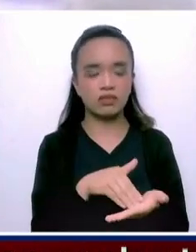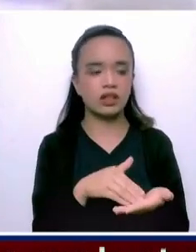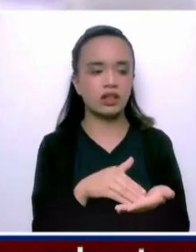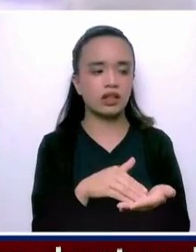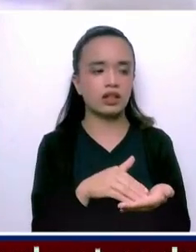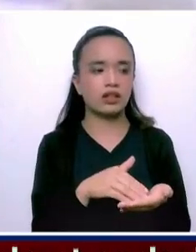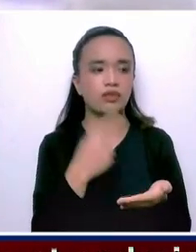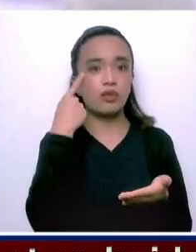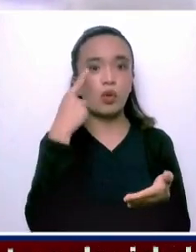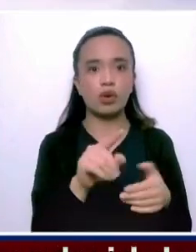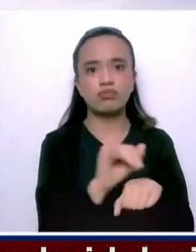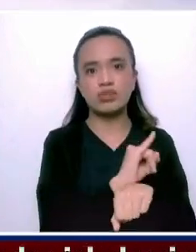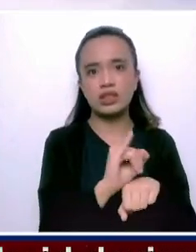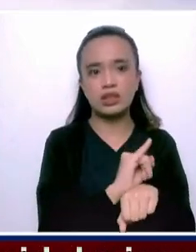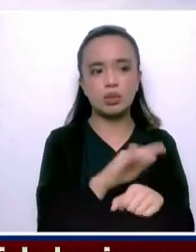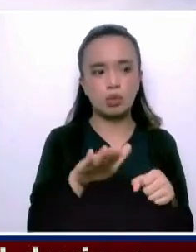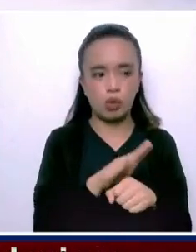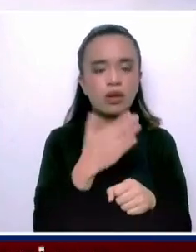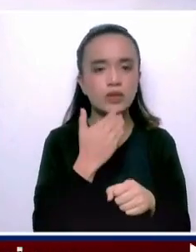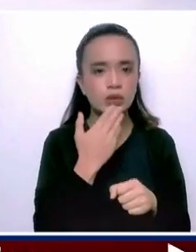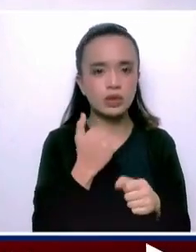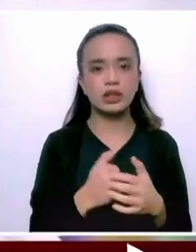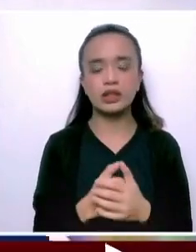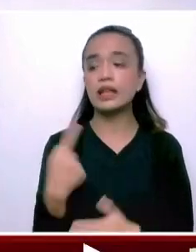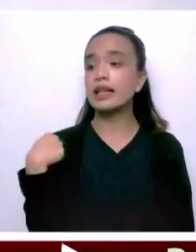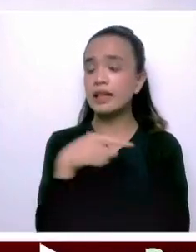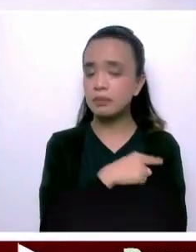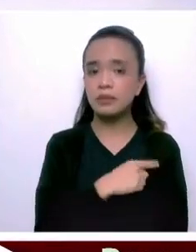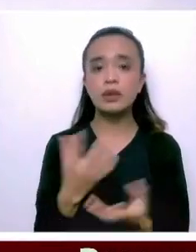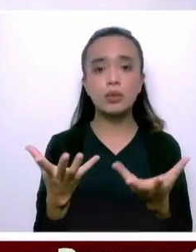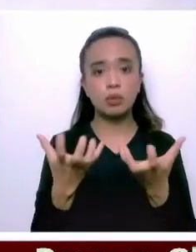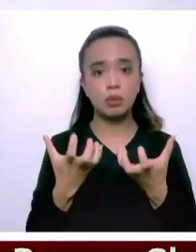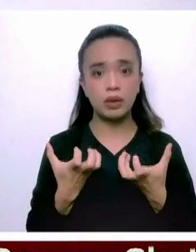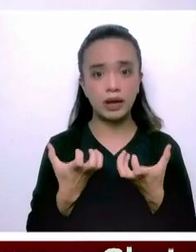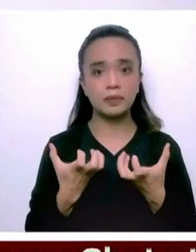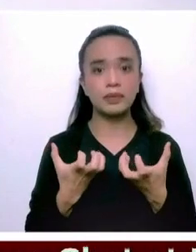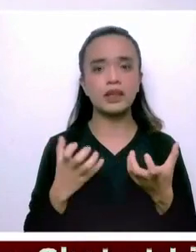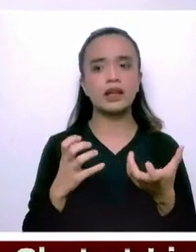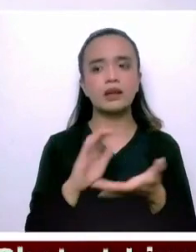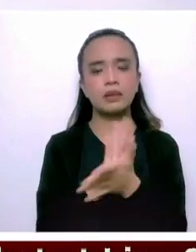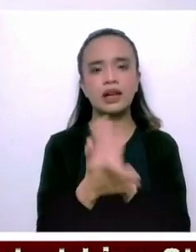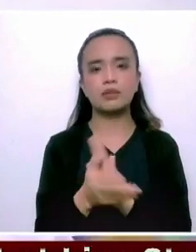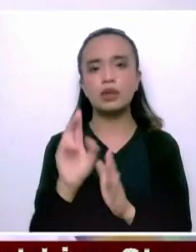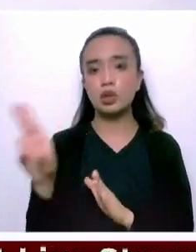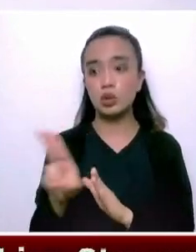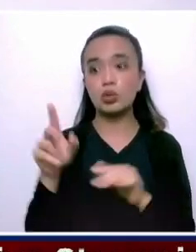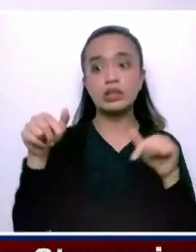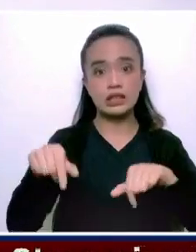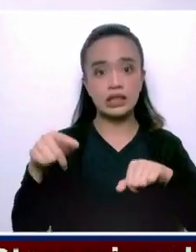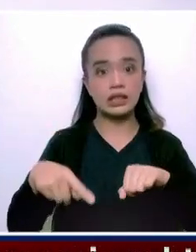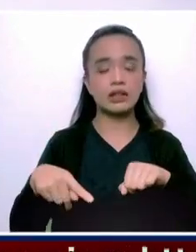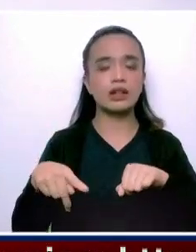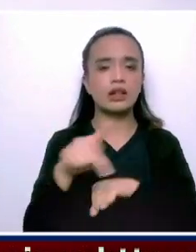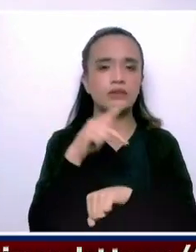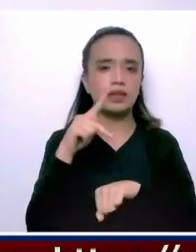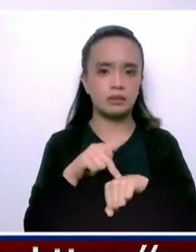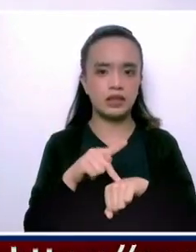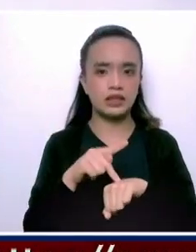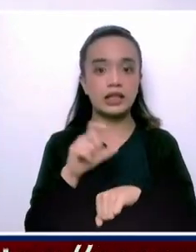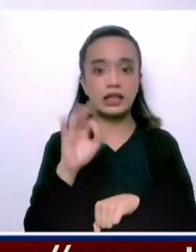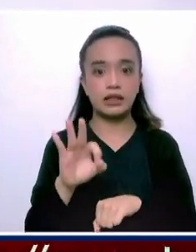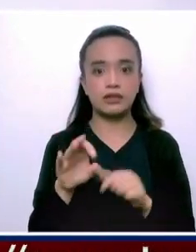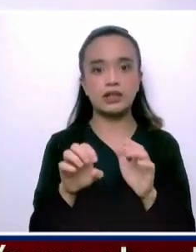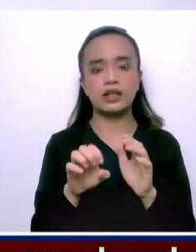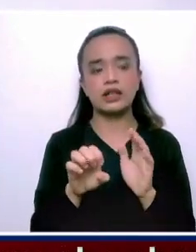local sugar na nandito. Gusto sana natin ma-convert siya into domestic consumption para bumaha naman ng asukal sa